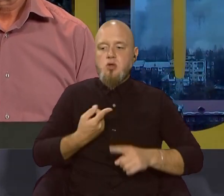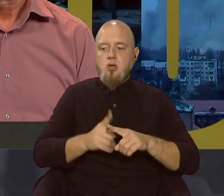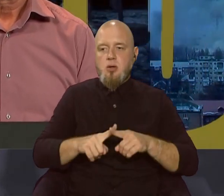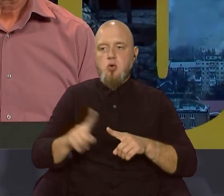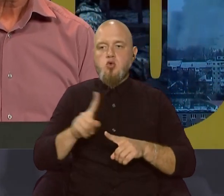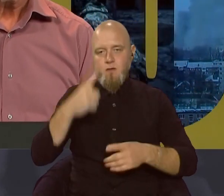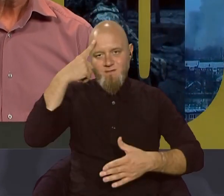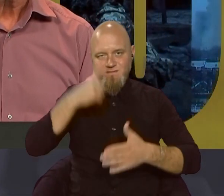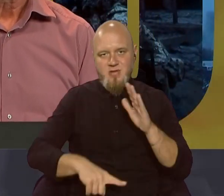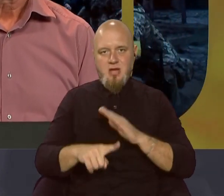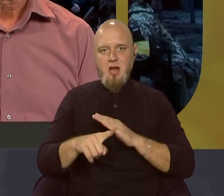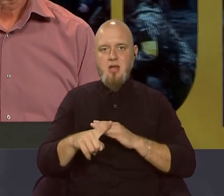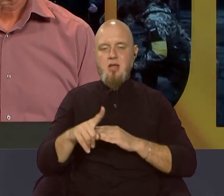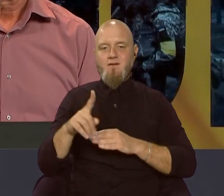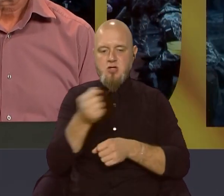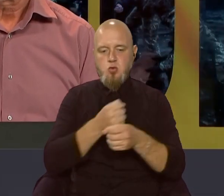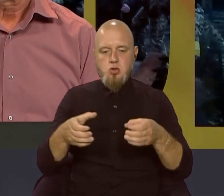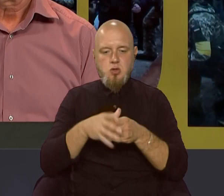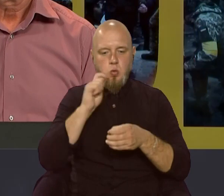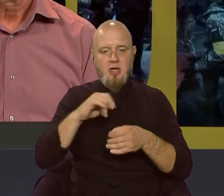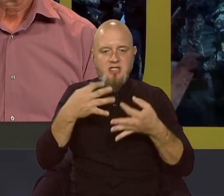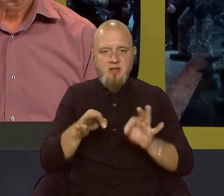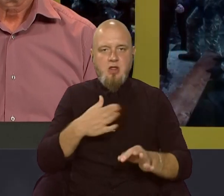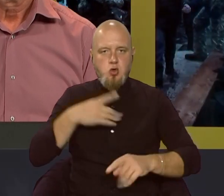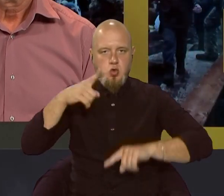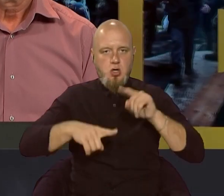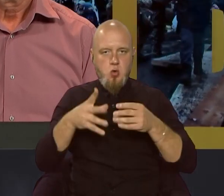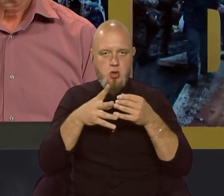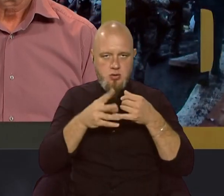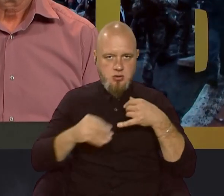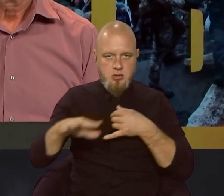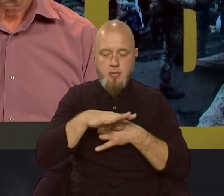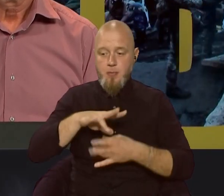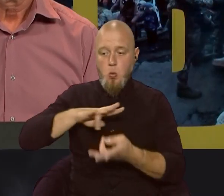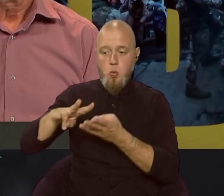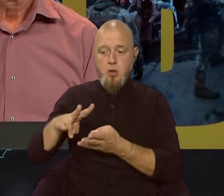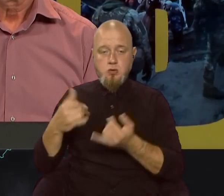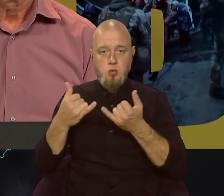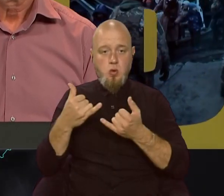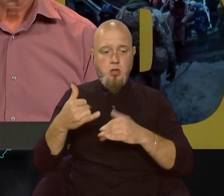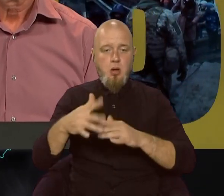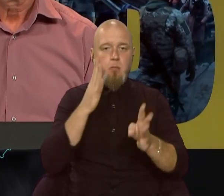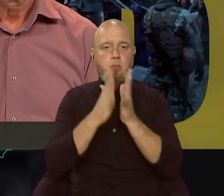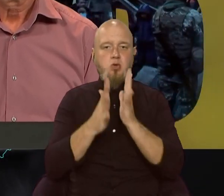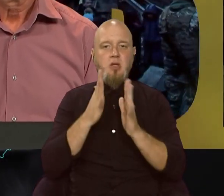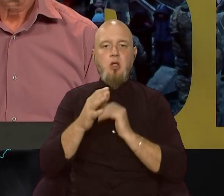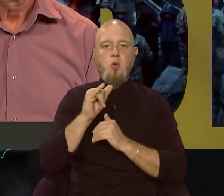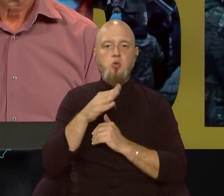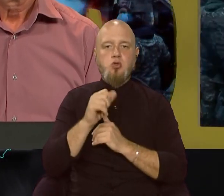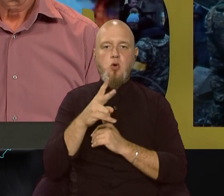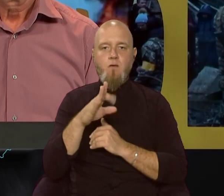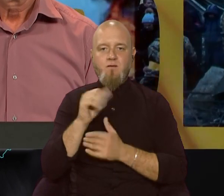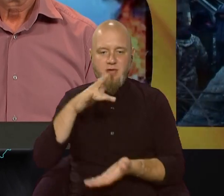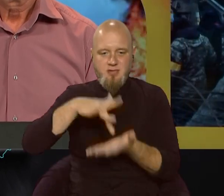і звільнення нашої рідної землі. Окупанти сьогодні на проспекті Ушакова в центрі Херсона, в